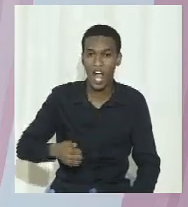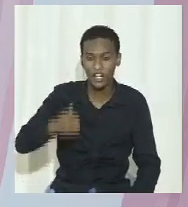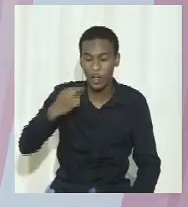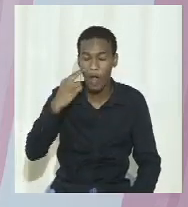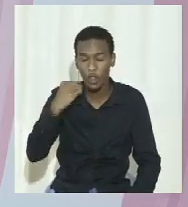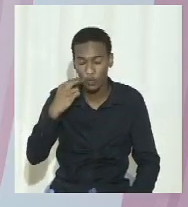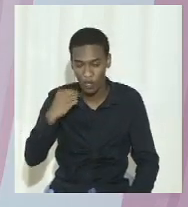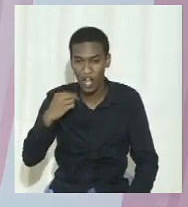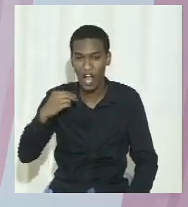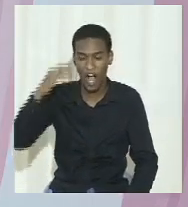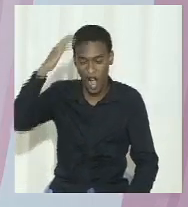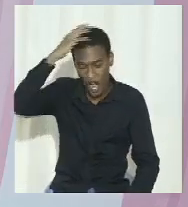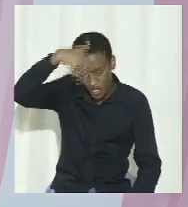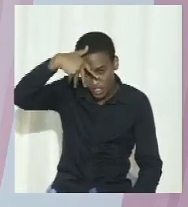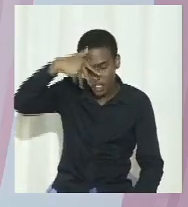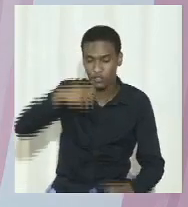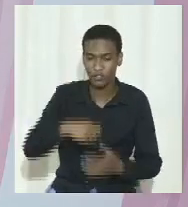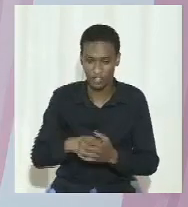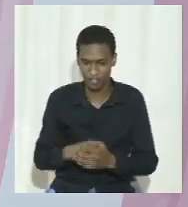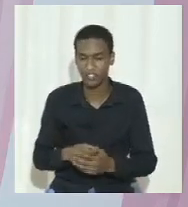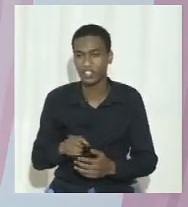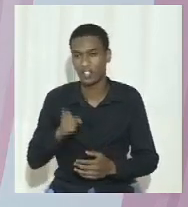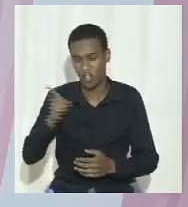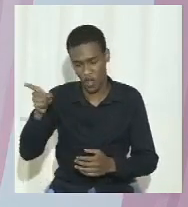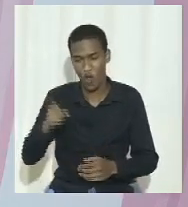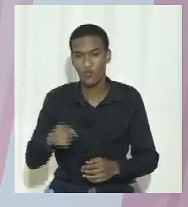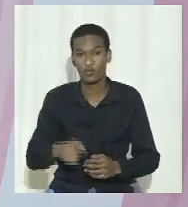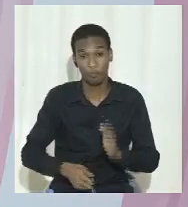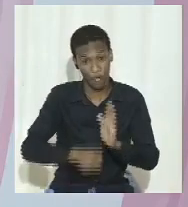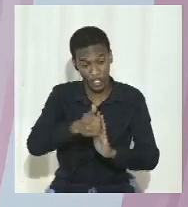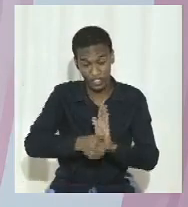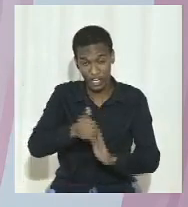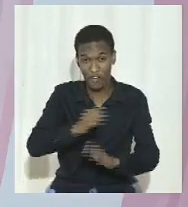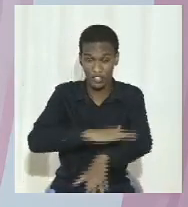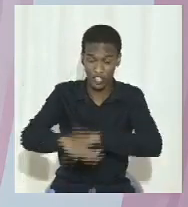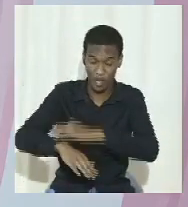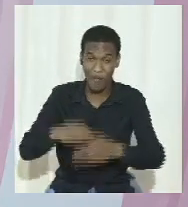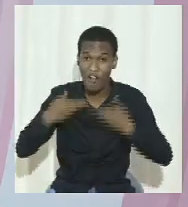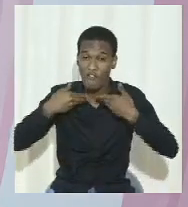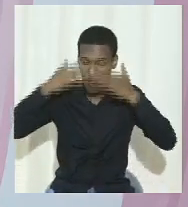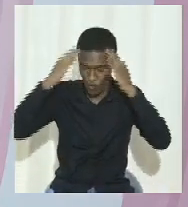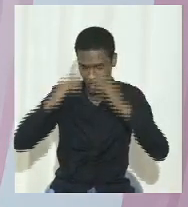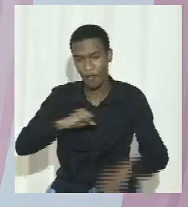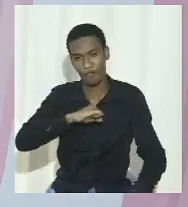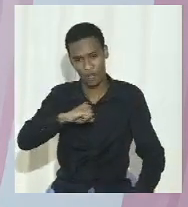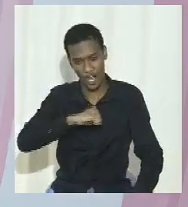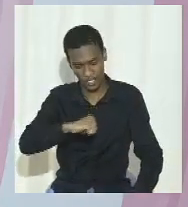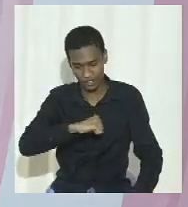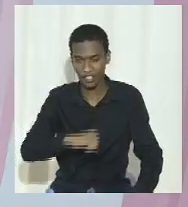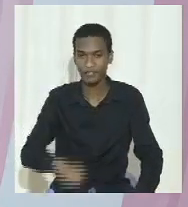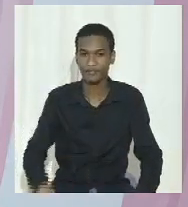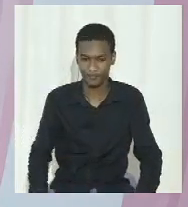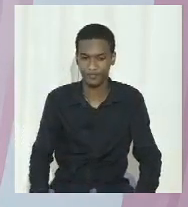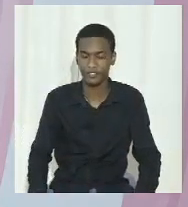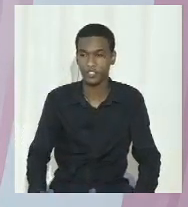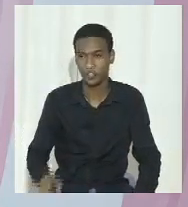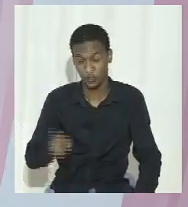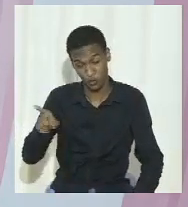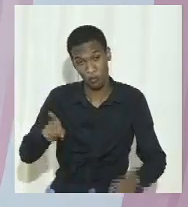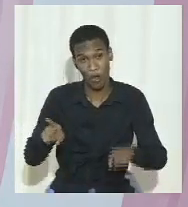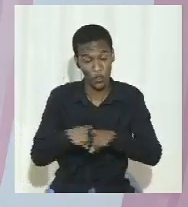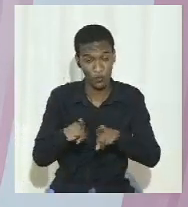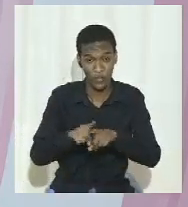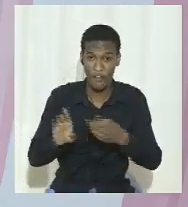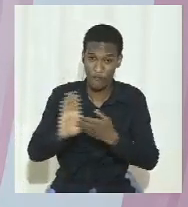Rajoelina, ary anisan'ny misehatra amin'izany ny ministeran'ny fahasalamam-bahoaka dia anisan'ny fisoroana fiarovana